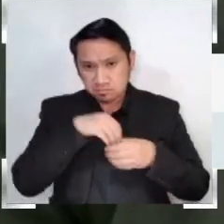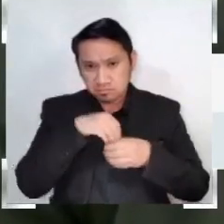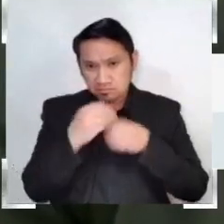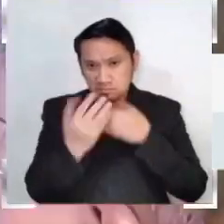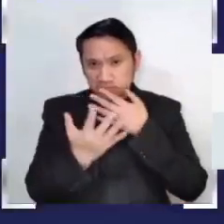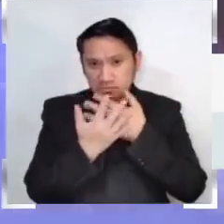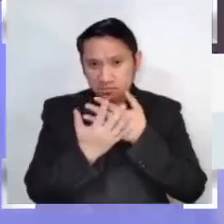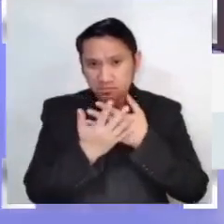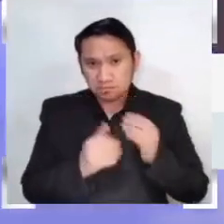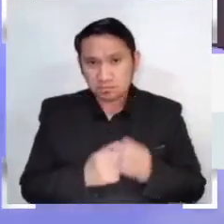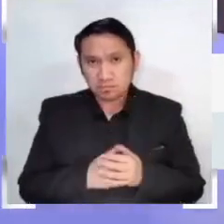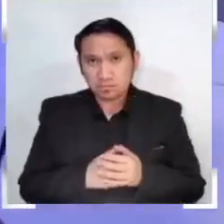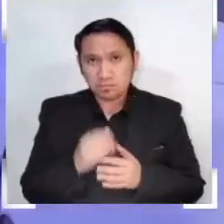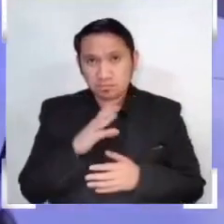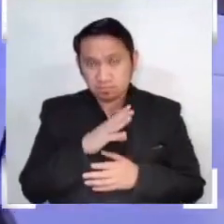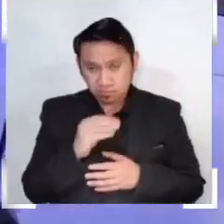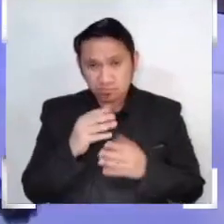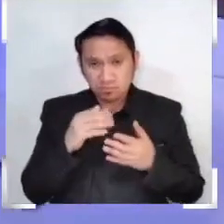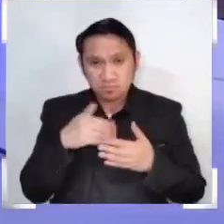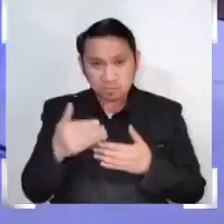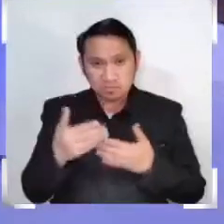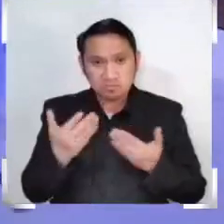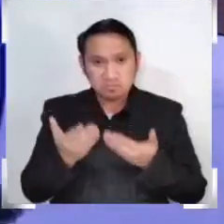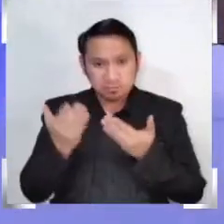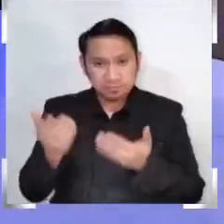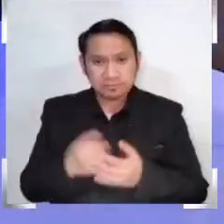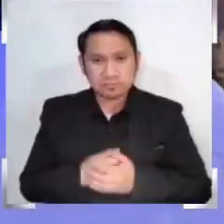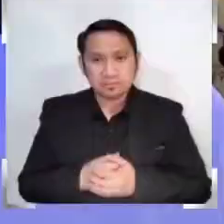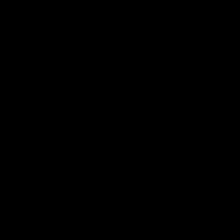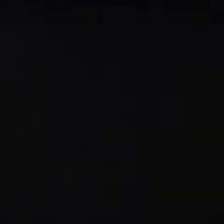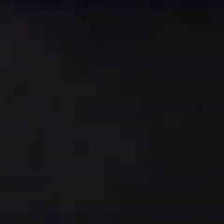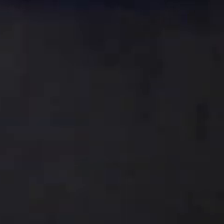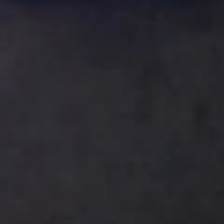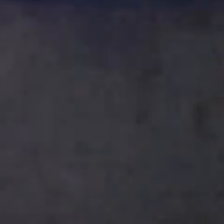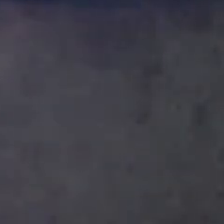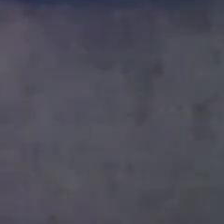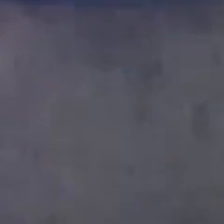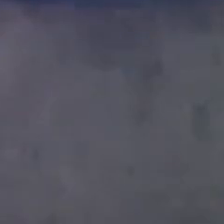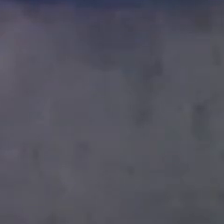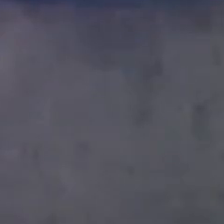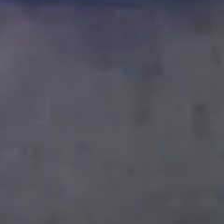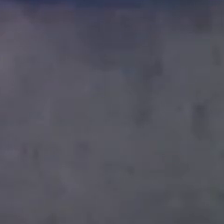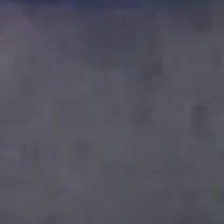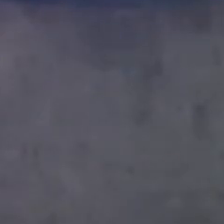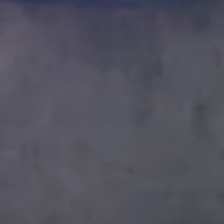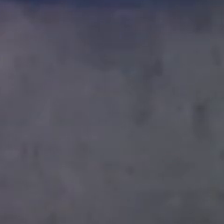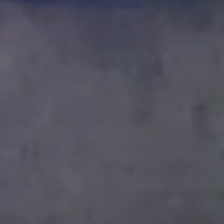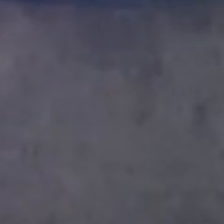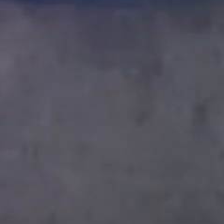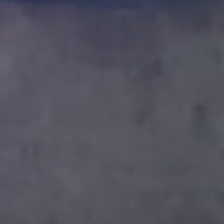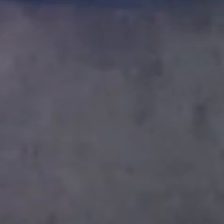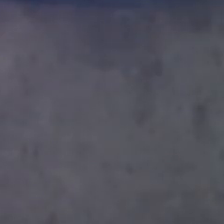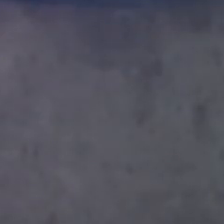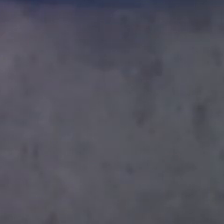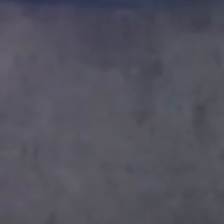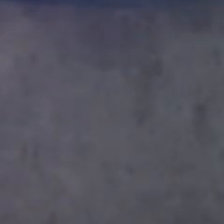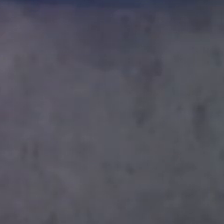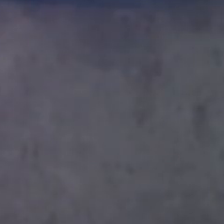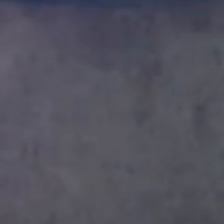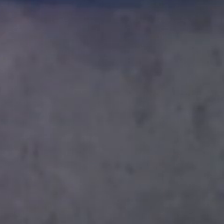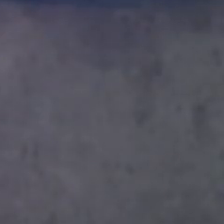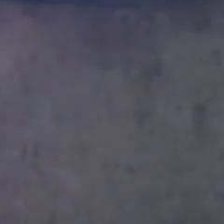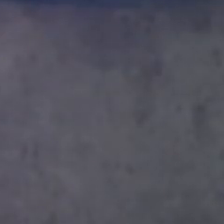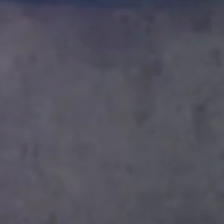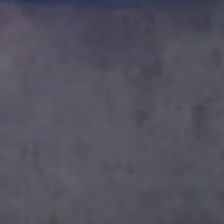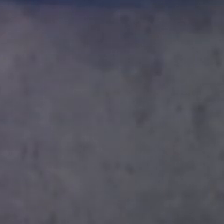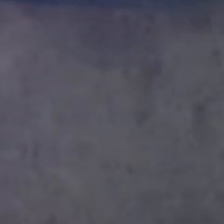And then we will submit. Ako, si Mariz Umali, ang inyong saksi. Mga kapuso, saksihan ang unang pasok ng mga